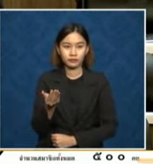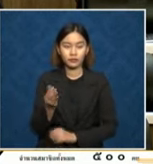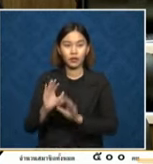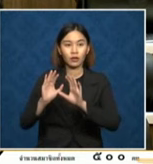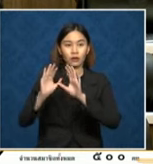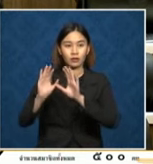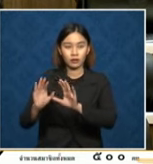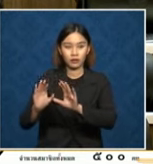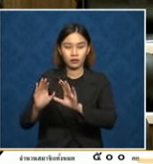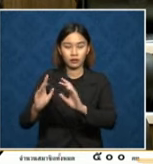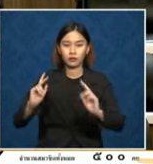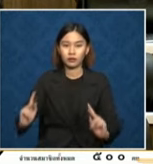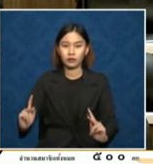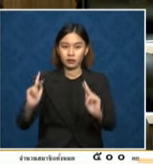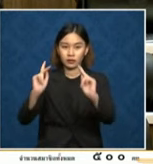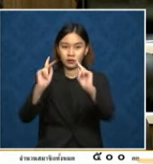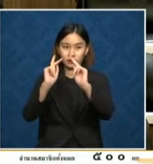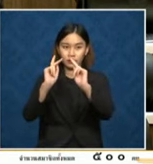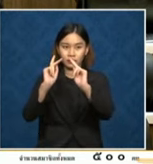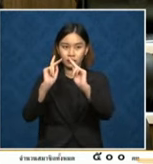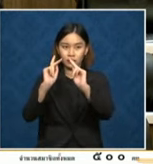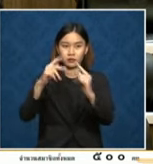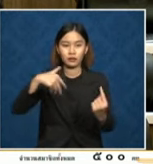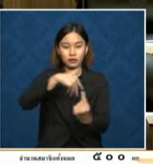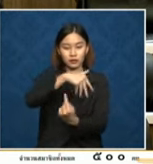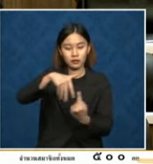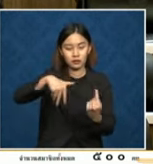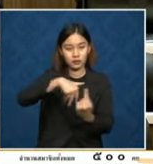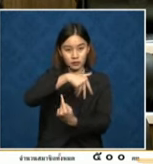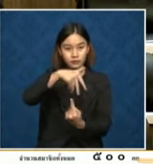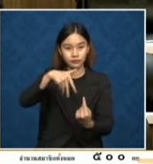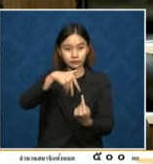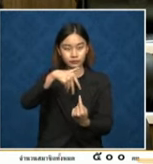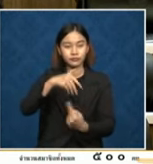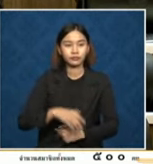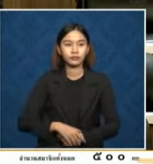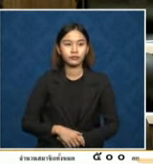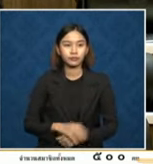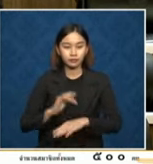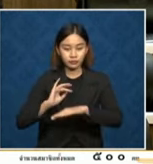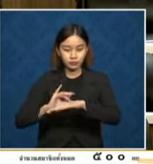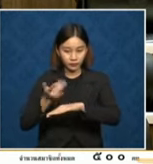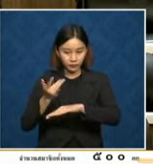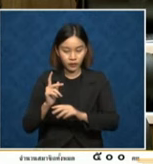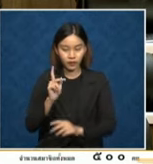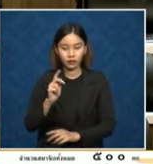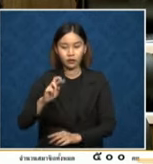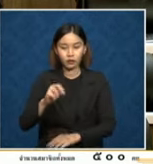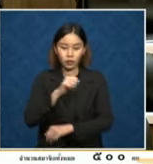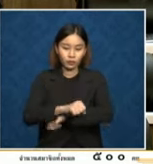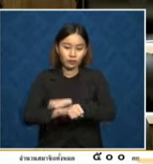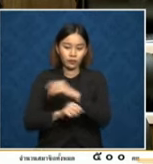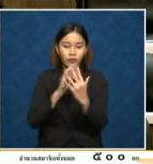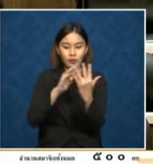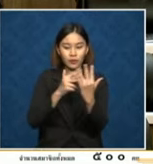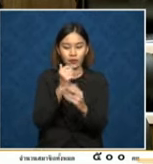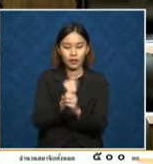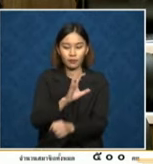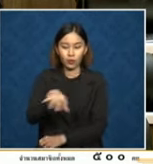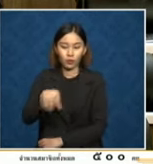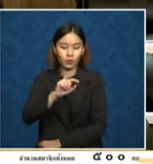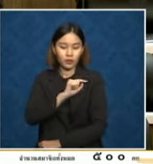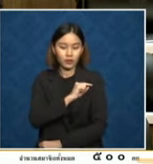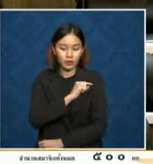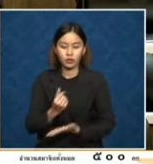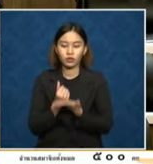อฝากกระทรวงทรัพยากรธรรมชาติและสิ่งแวดล้อมกรมโยธาธิการและผังเมืองหน่วยงานที่เกี่ยวข้อง